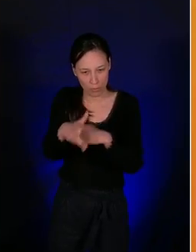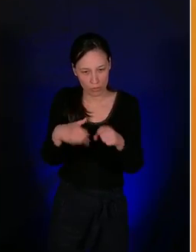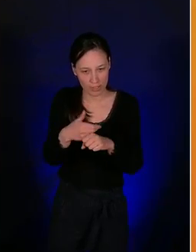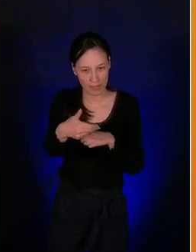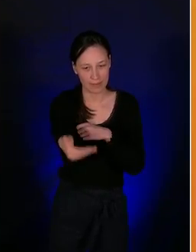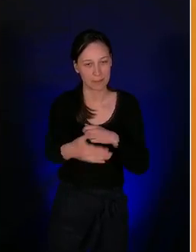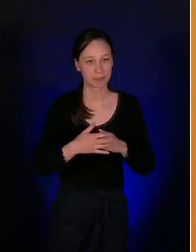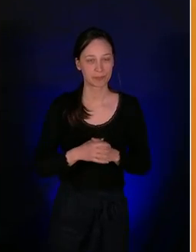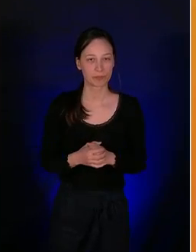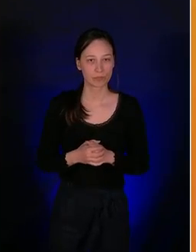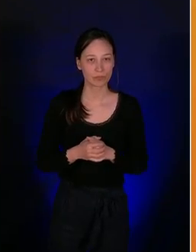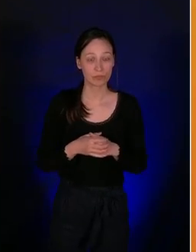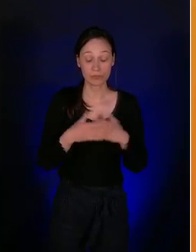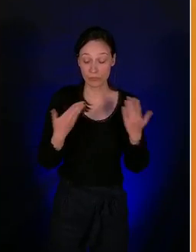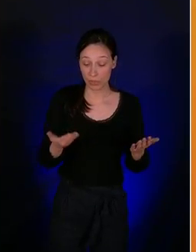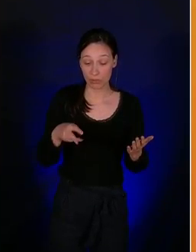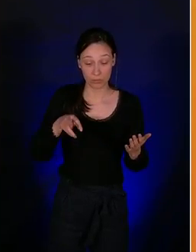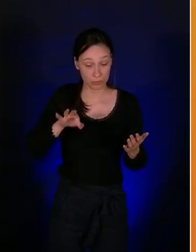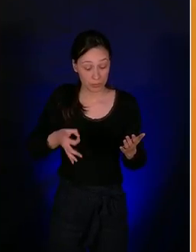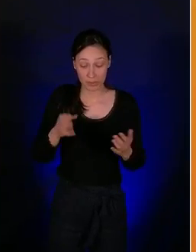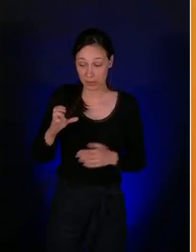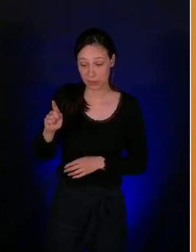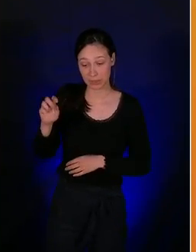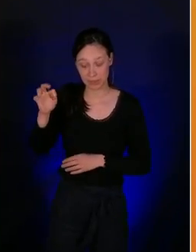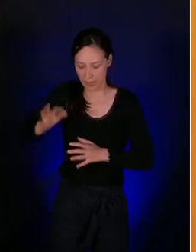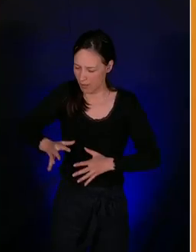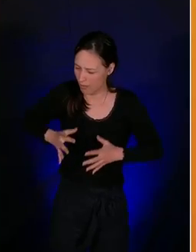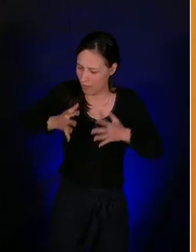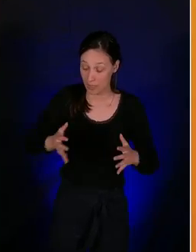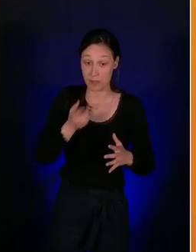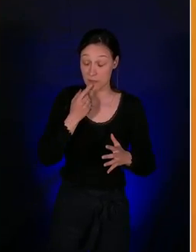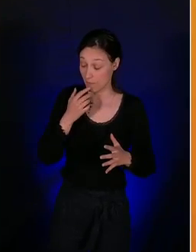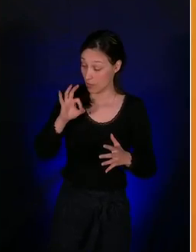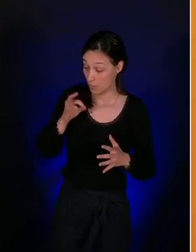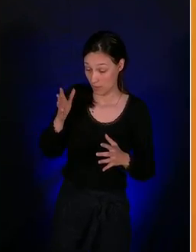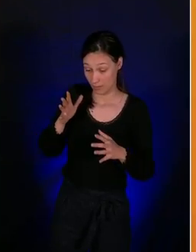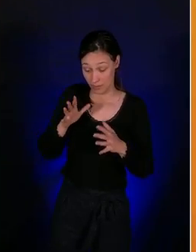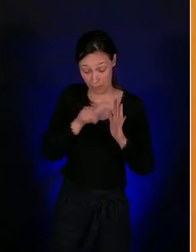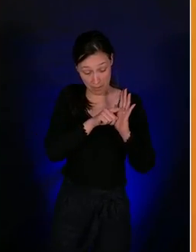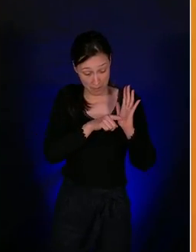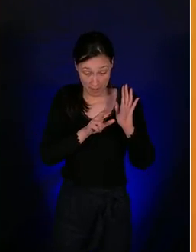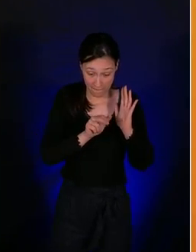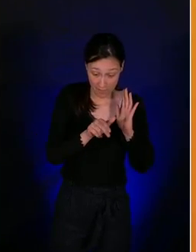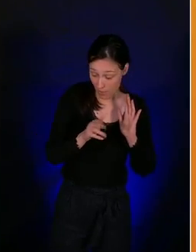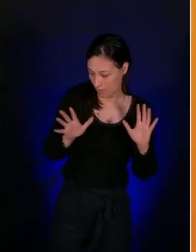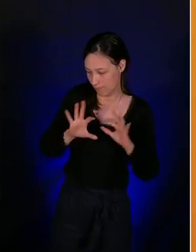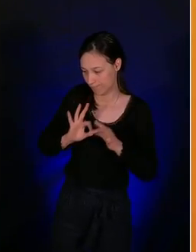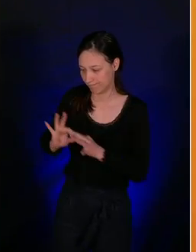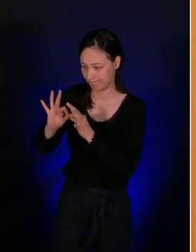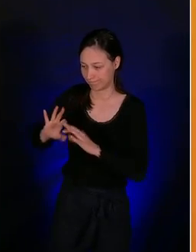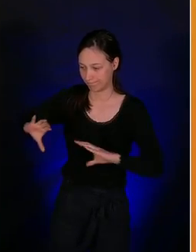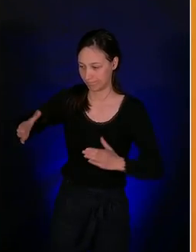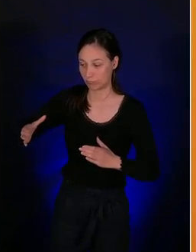s'engage ». Ce sont donc bien les résolutions de toute la CGT. Chacun doit savoir se remettre en cause, en